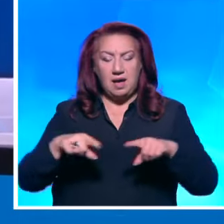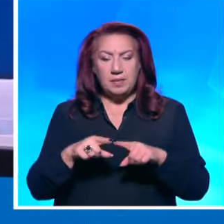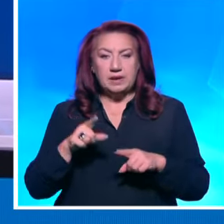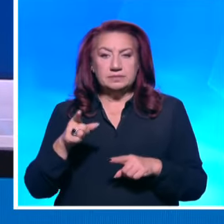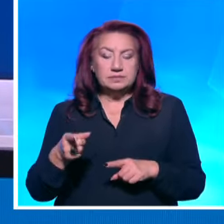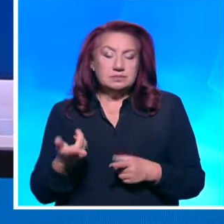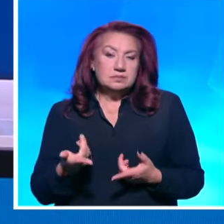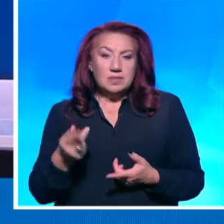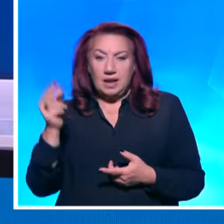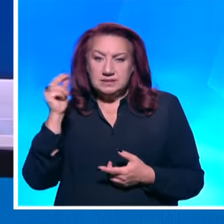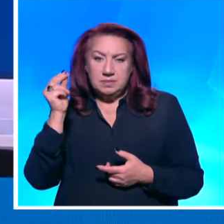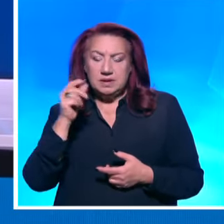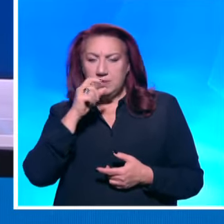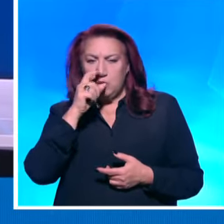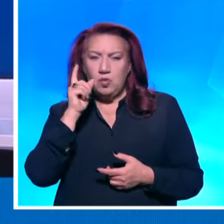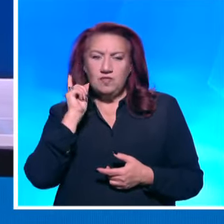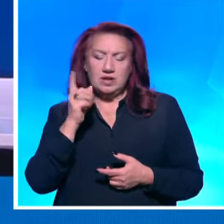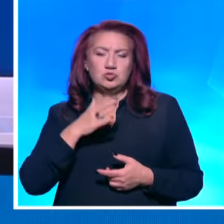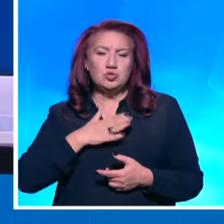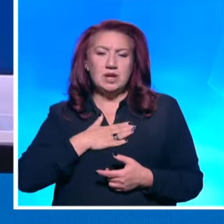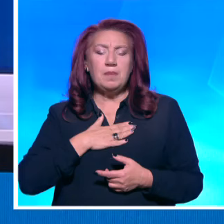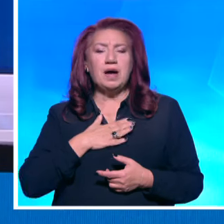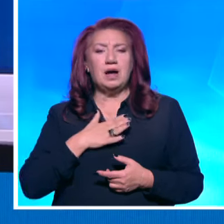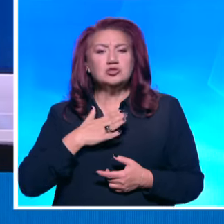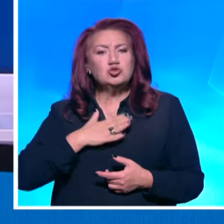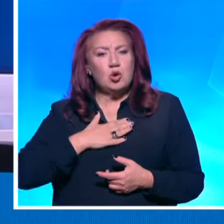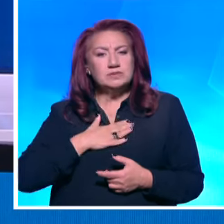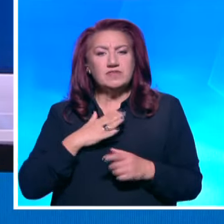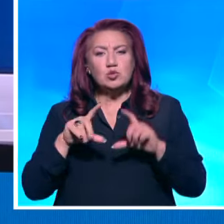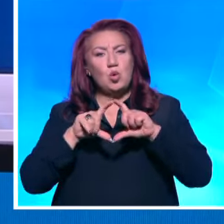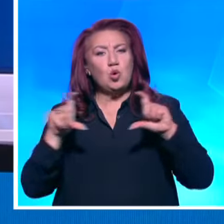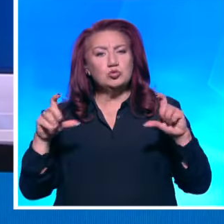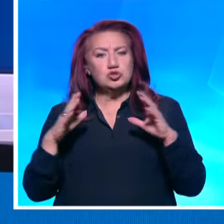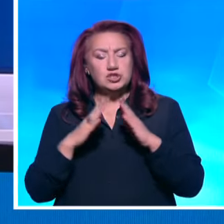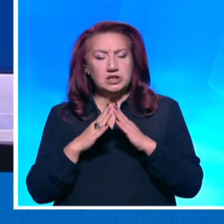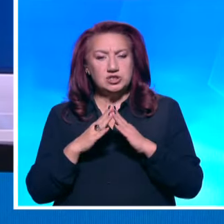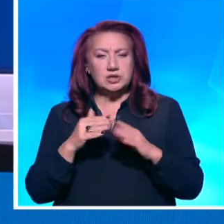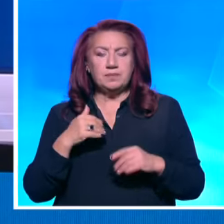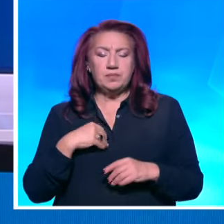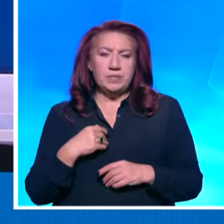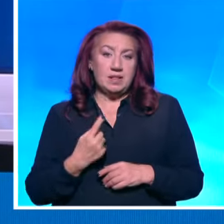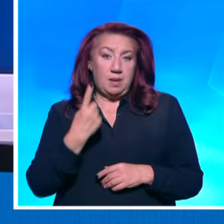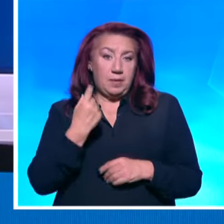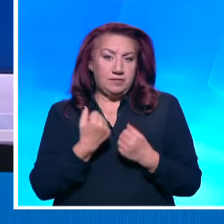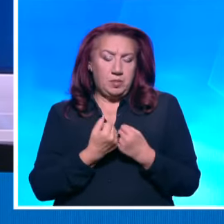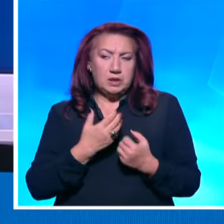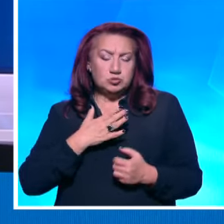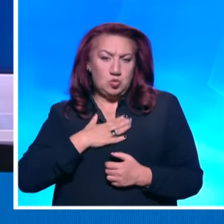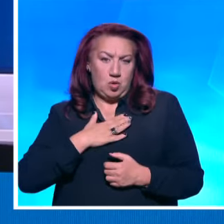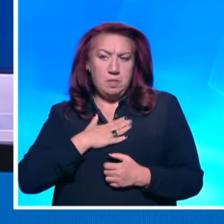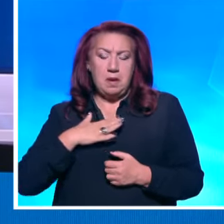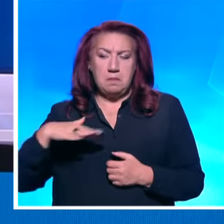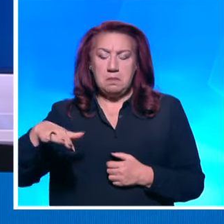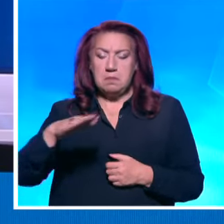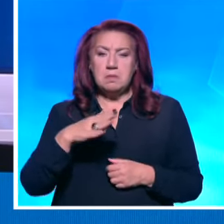българина топ приоритет е да живее в собствено жилище а и сме сред първенците по имоти една много